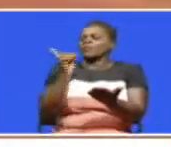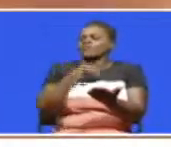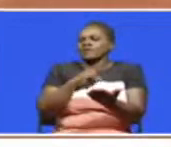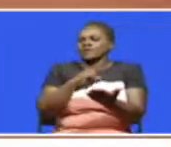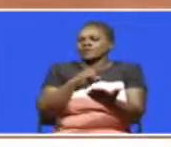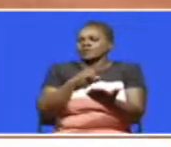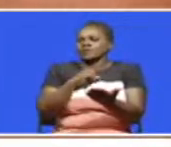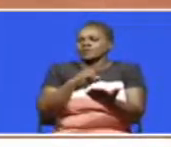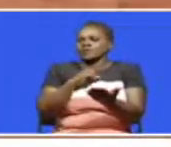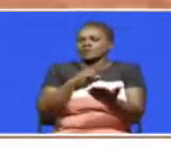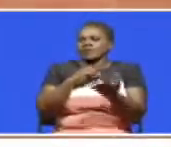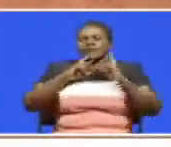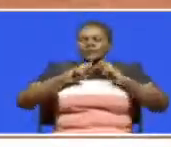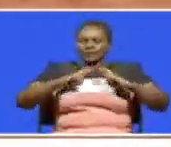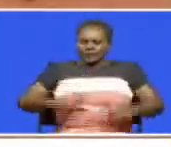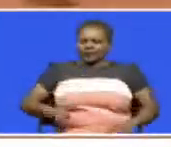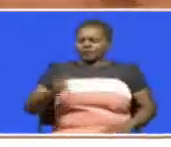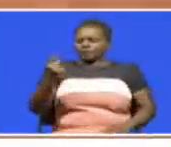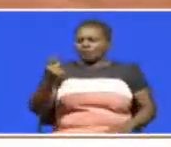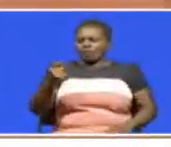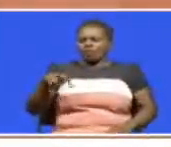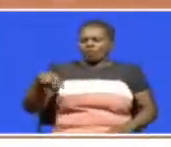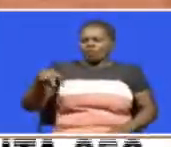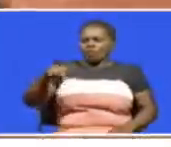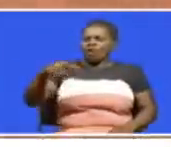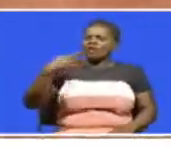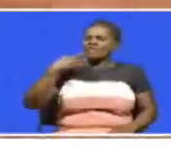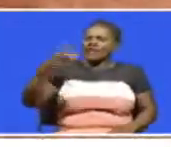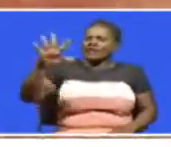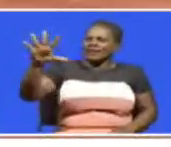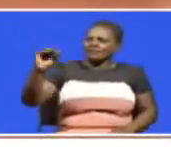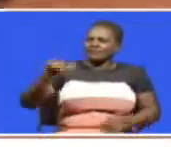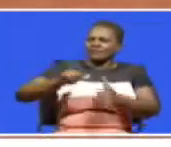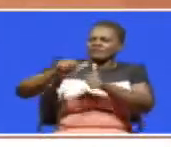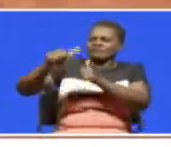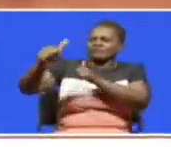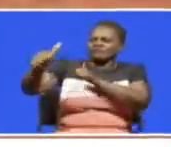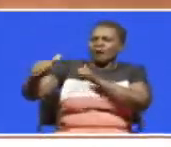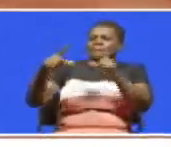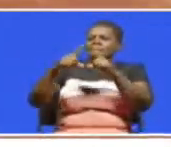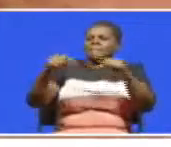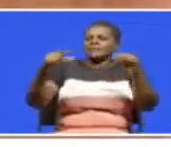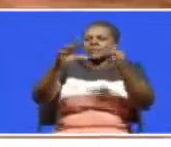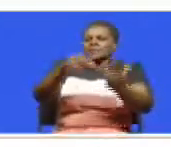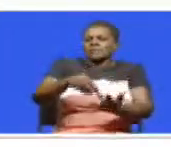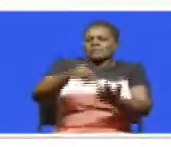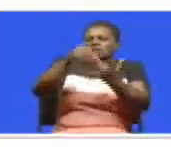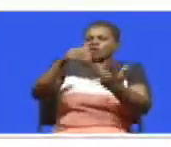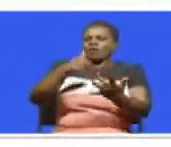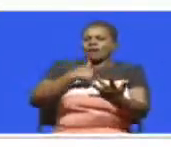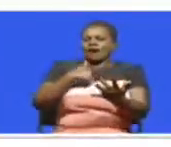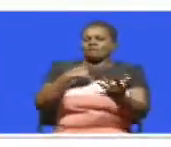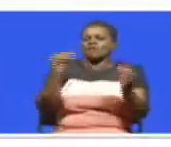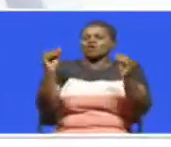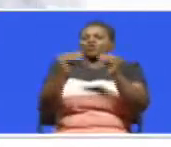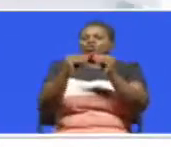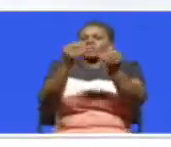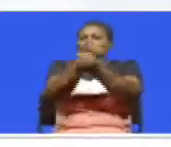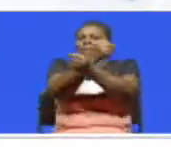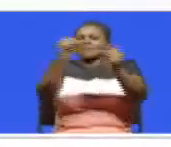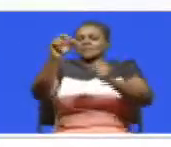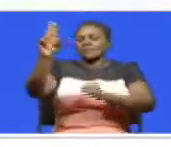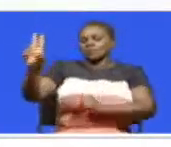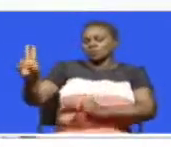akipunga unyunyu baada ya kutembea zaidi ya kilomita 350 akiwa na ujumbe mahususi wa kukutana na Rais